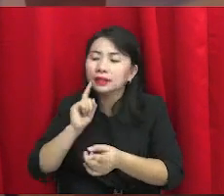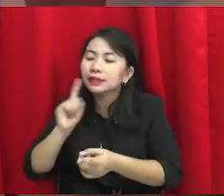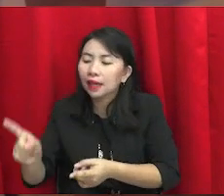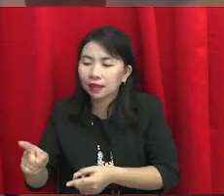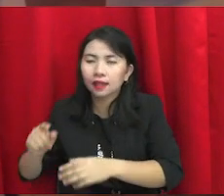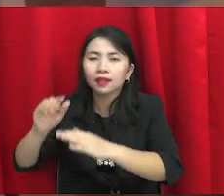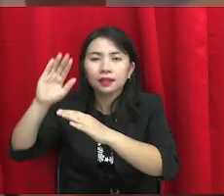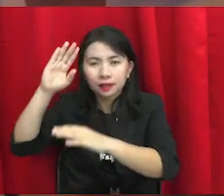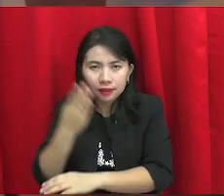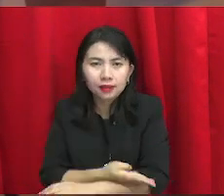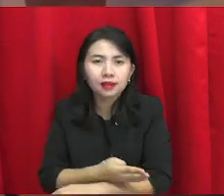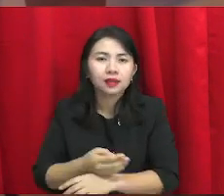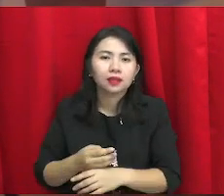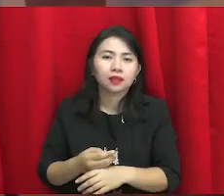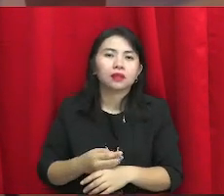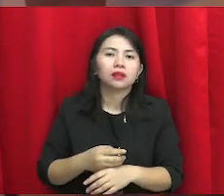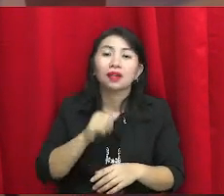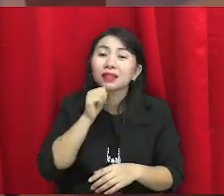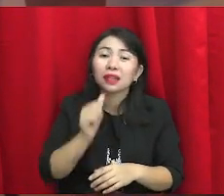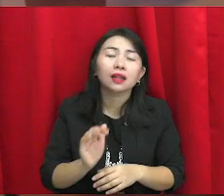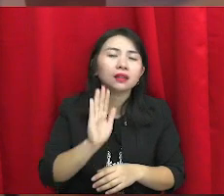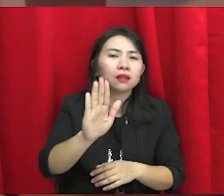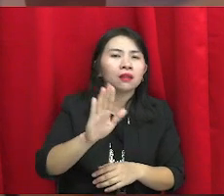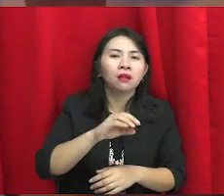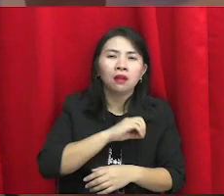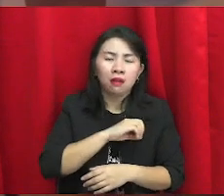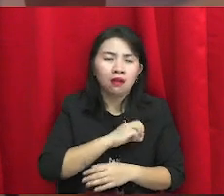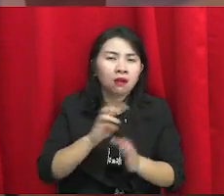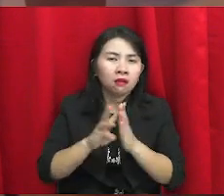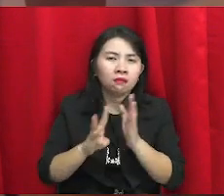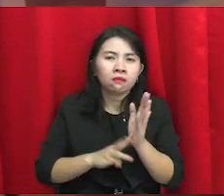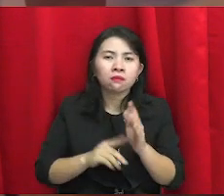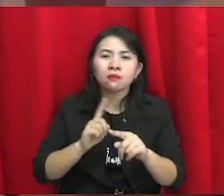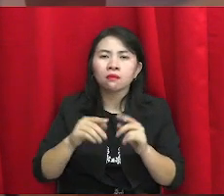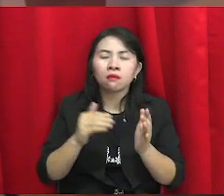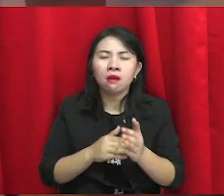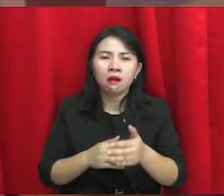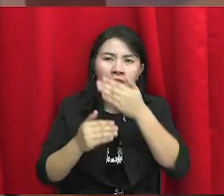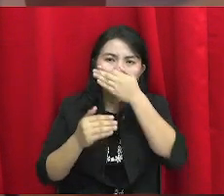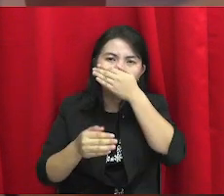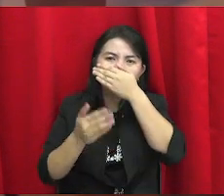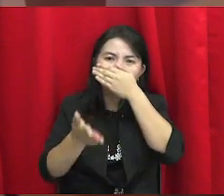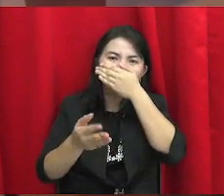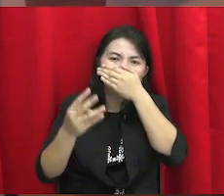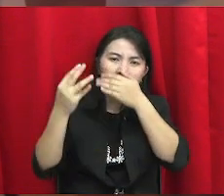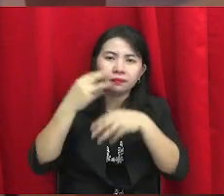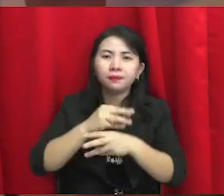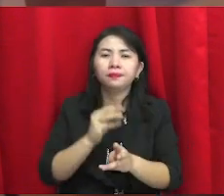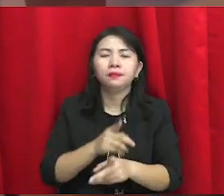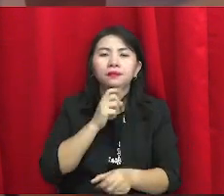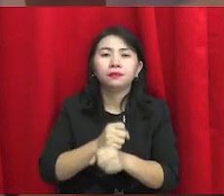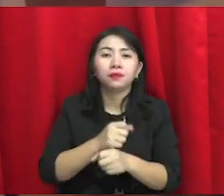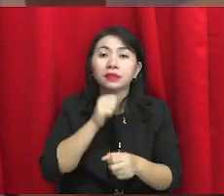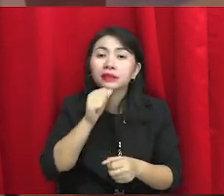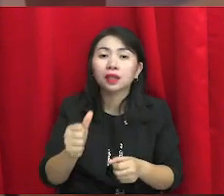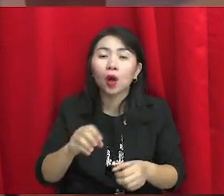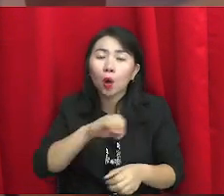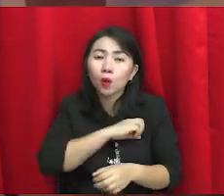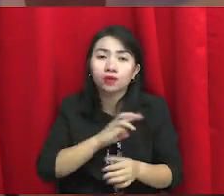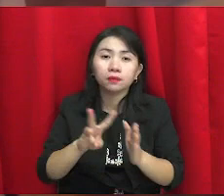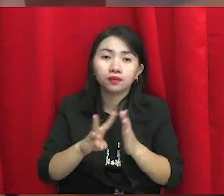mo mangyari. Pakiusap mo yung gusto mo mangyari, pero siguraduhin mo na yan pa rin yung will ng Diyos. Kung hindi yan yung will ng Diyos, huwag mo na